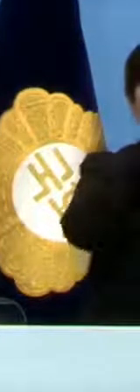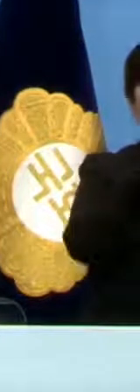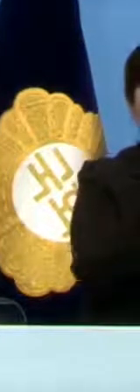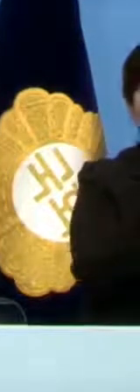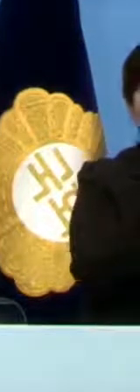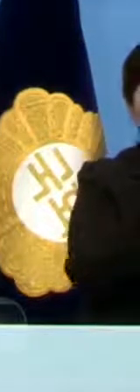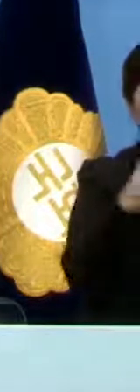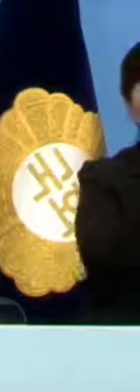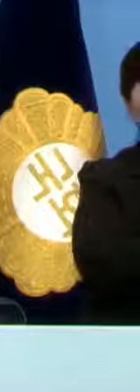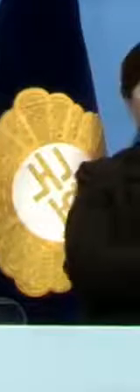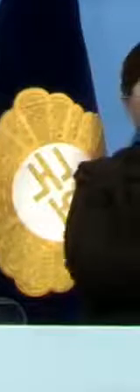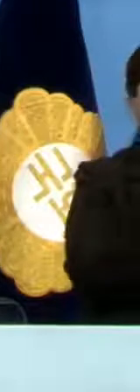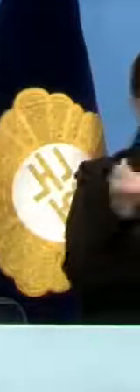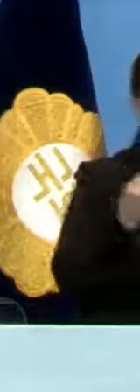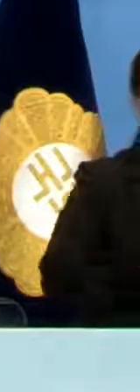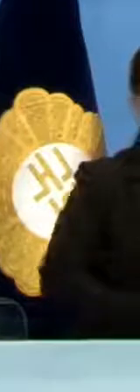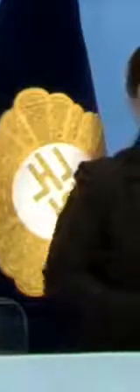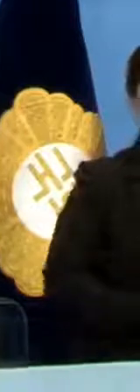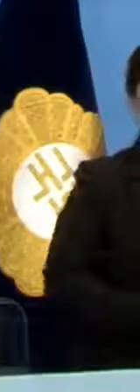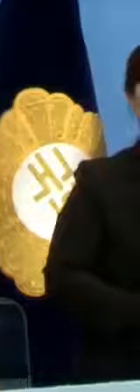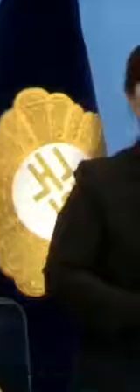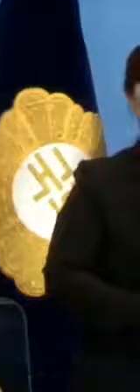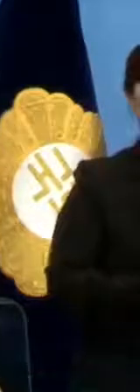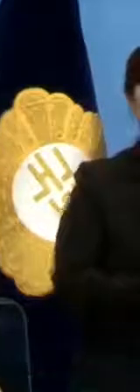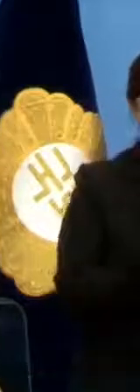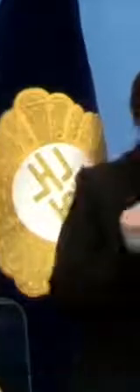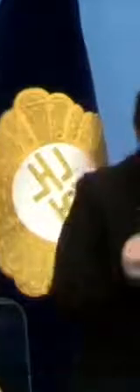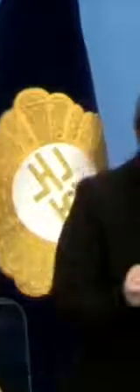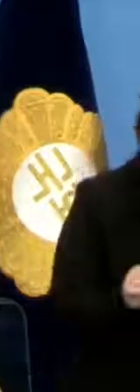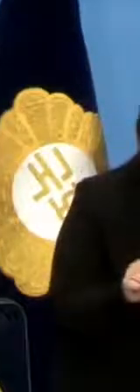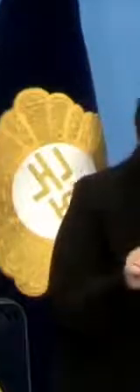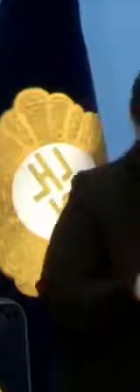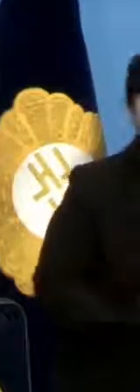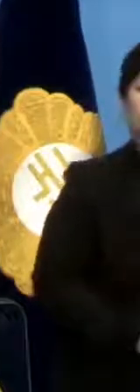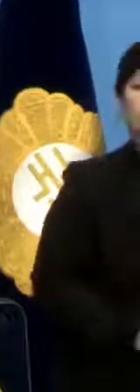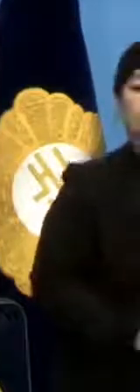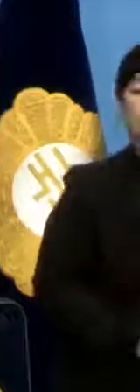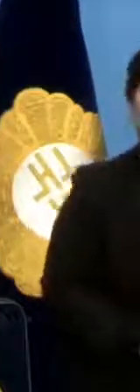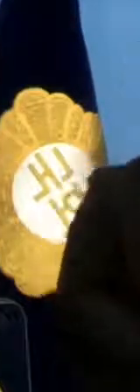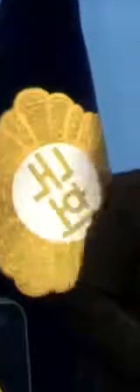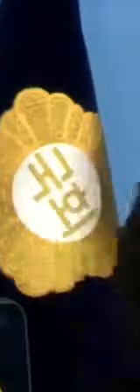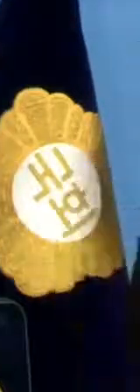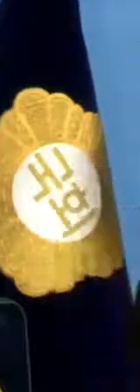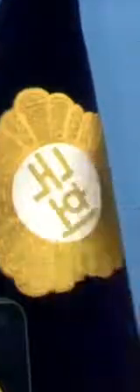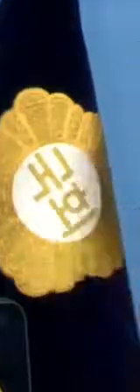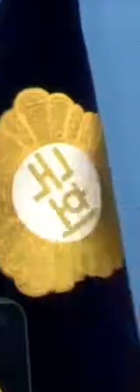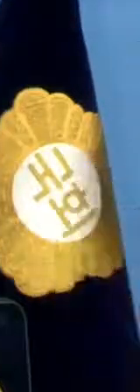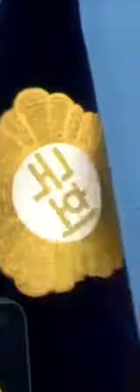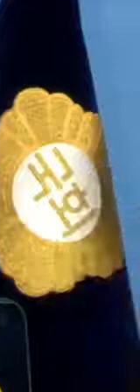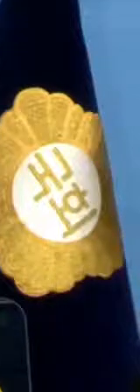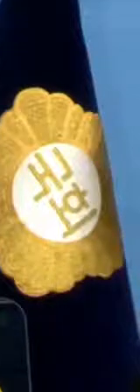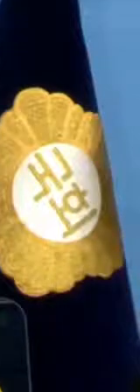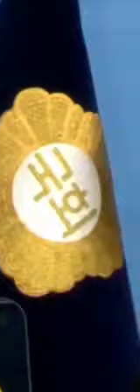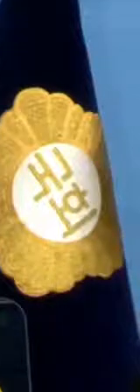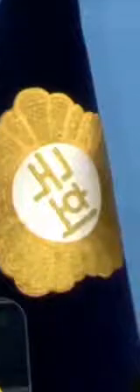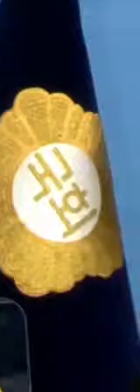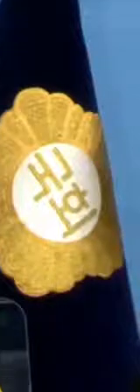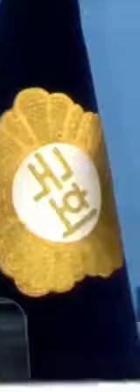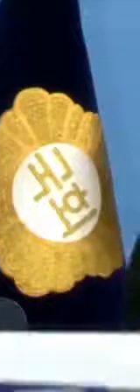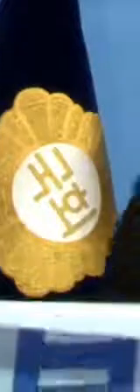최혜영 국회의원. 감사합니다. 아, 요거 여기 한 수만 사람